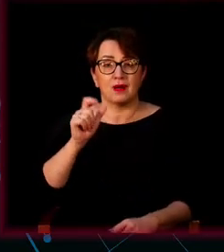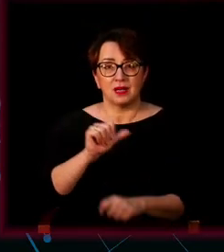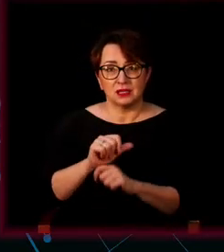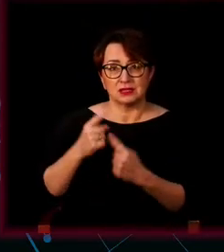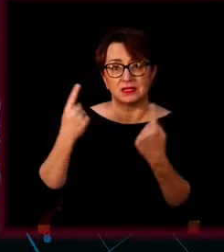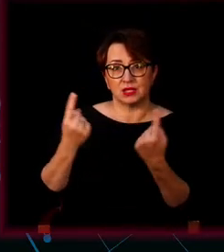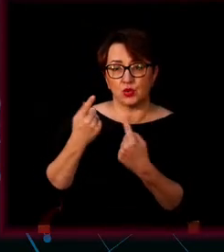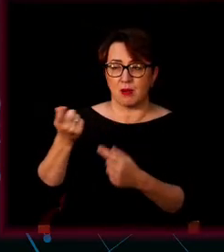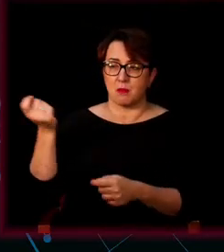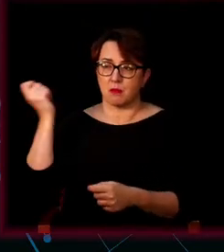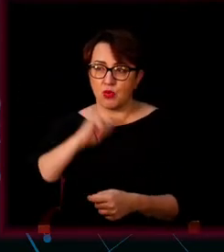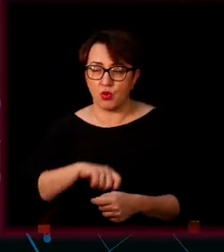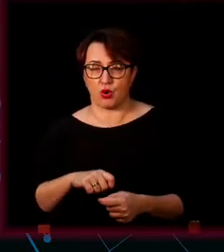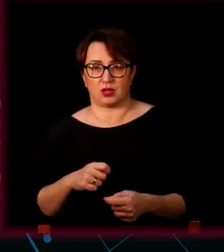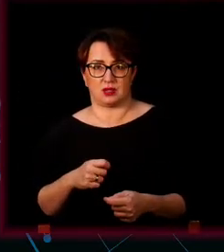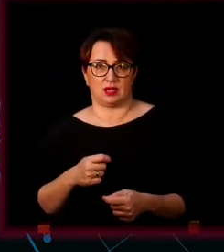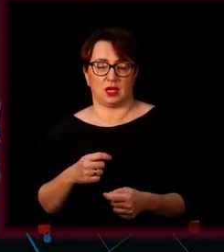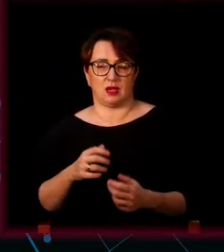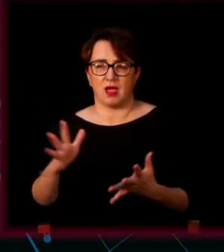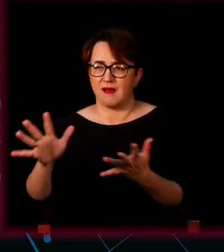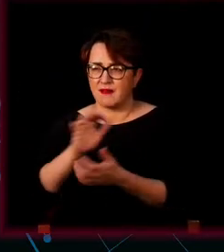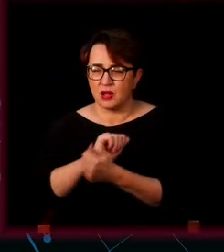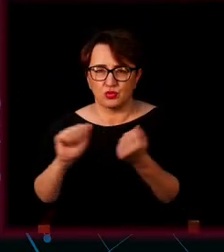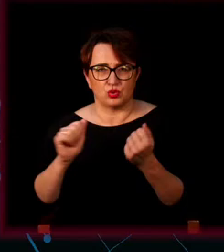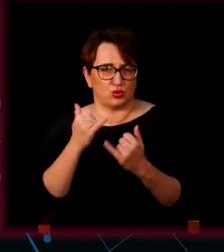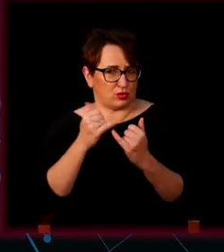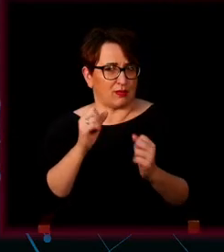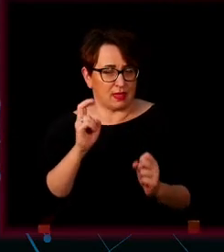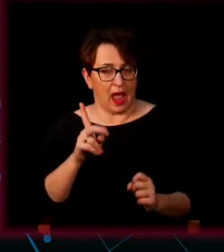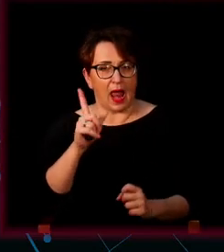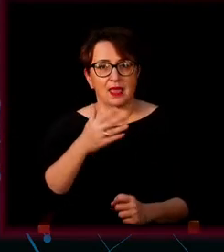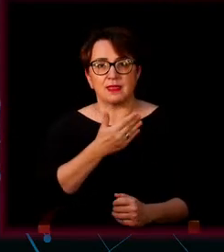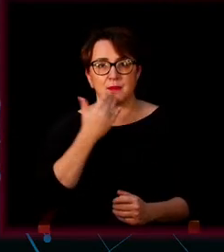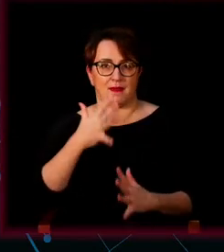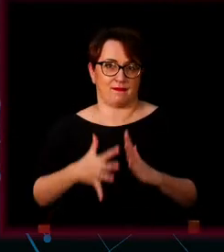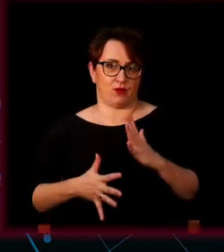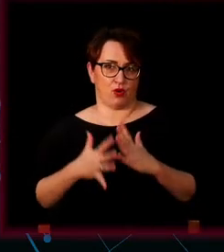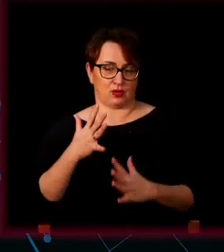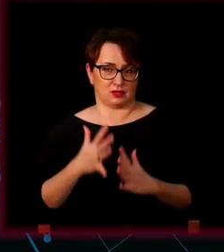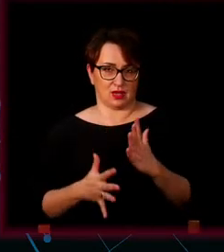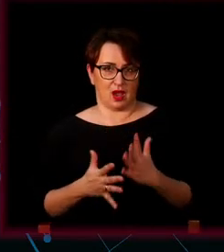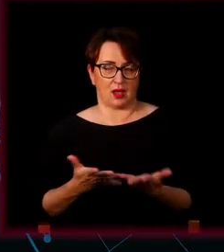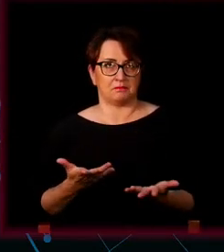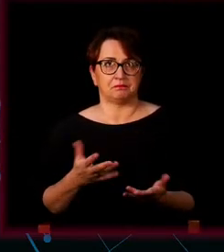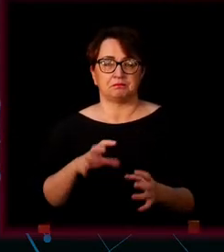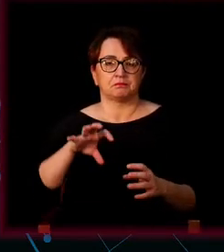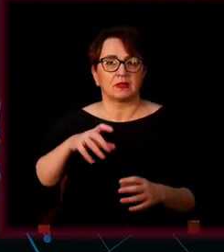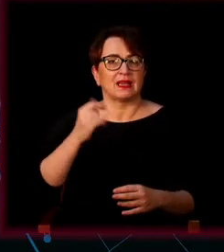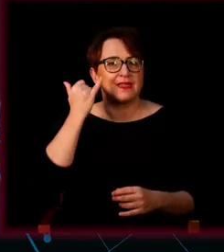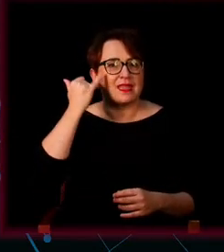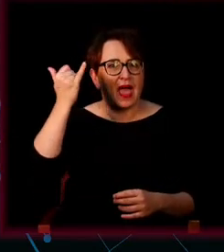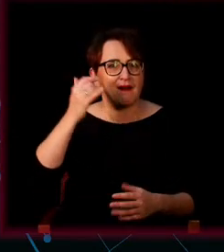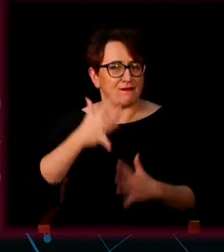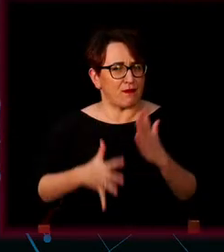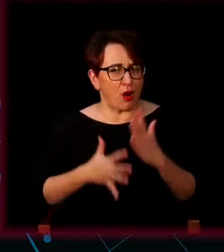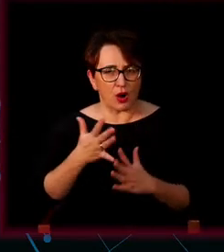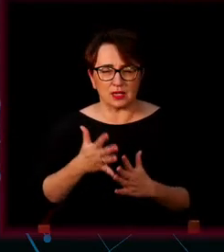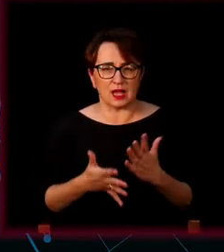że Getańczycy się mordują, że są jakieś rozboje, natomiast nie ma czegoś takiego jak wojna, jako taka idea sama